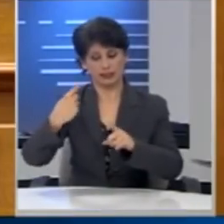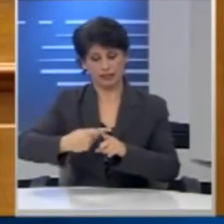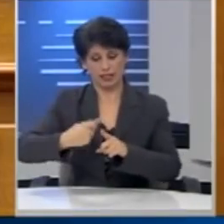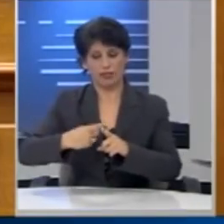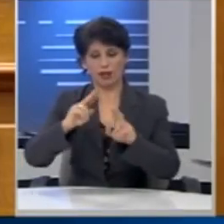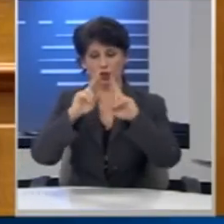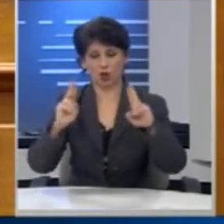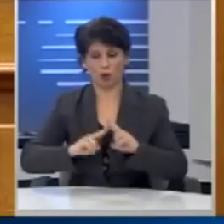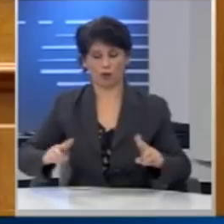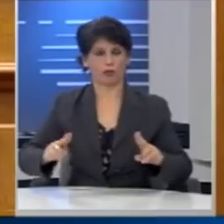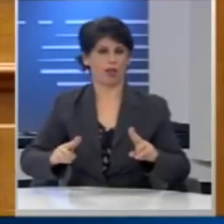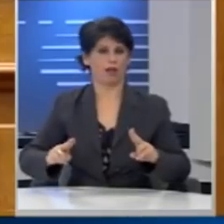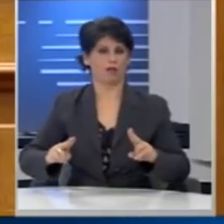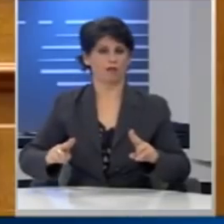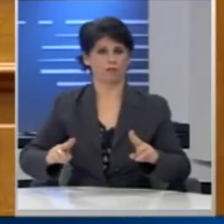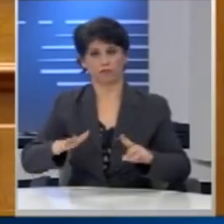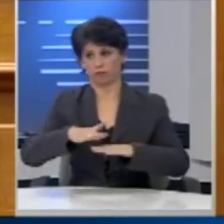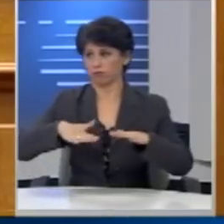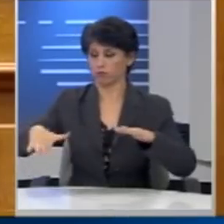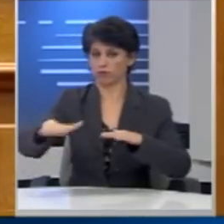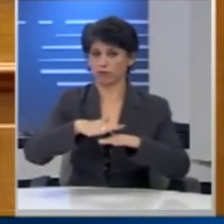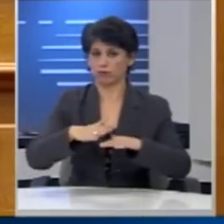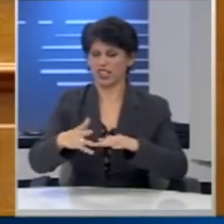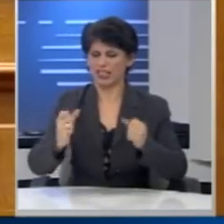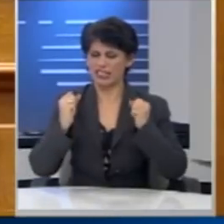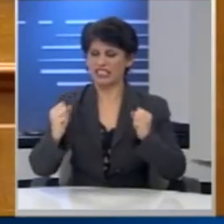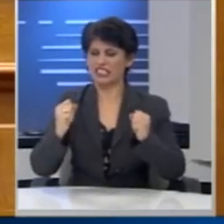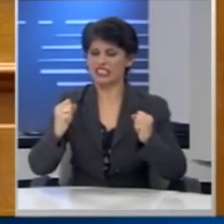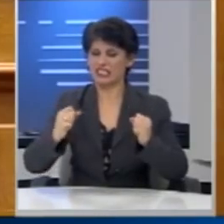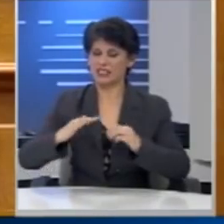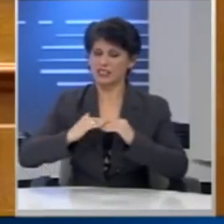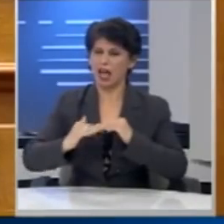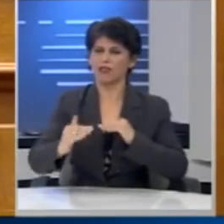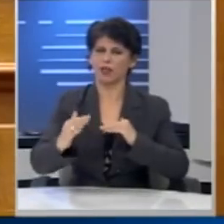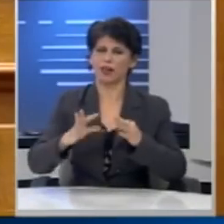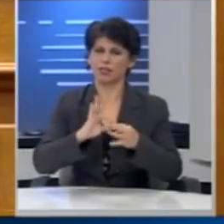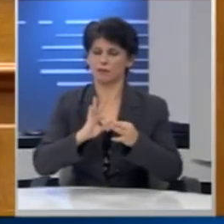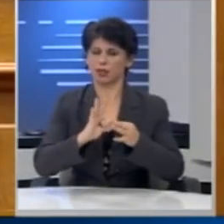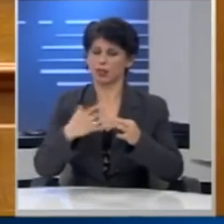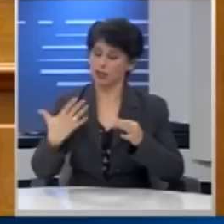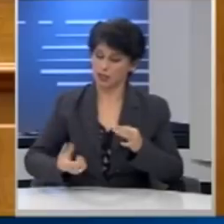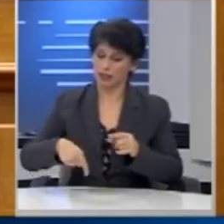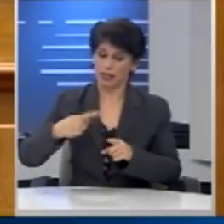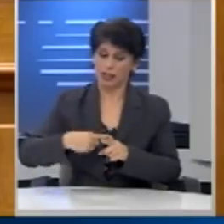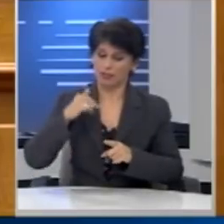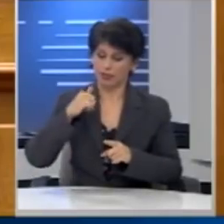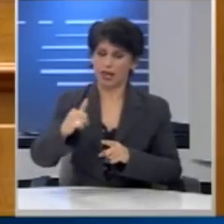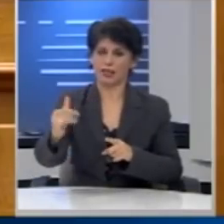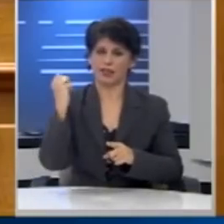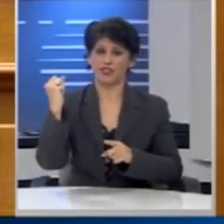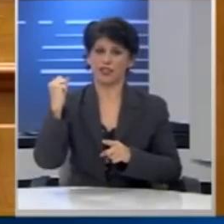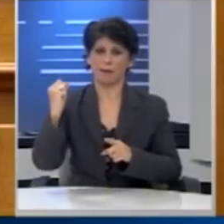διεθνές προσκήνιο και επιτρέπει τη δημιουργία σταθερών συμμαχιών καθιστά την Ελλάδα διαρκή